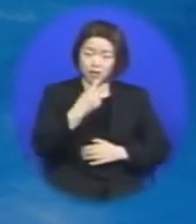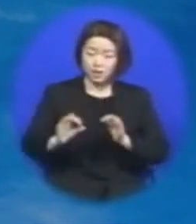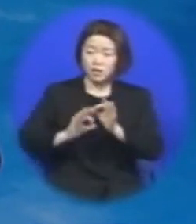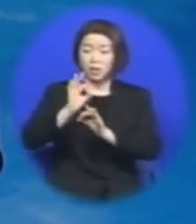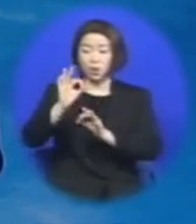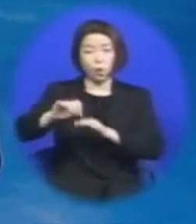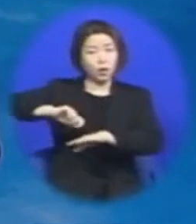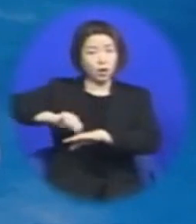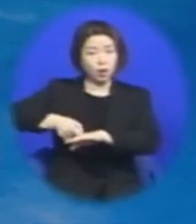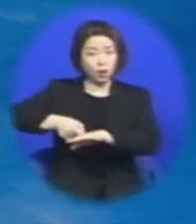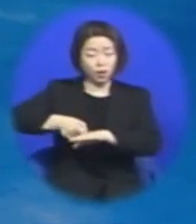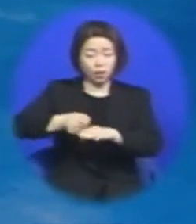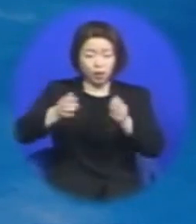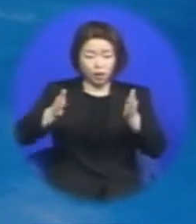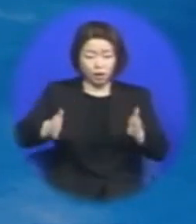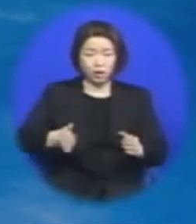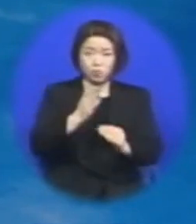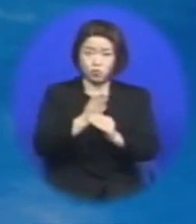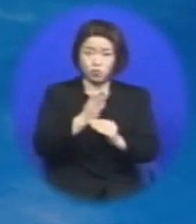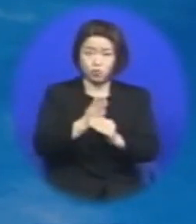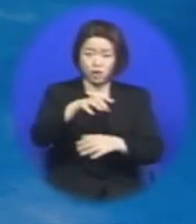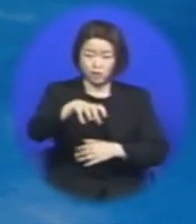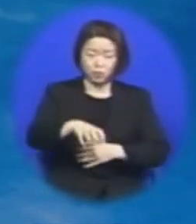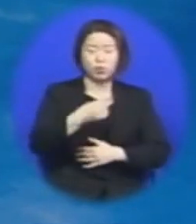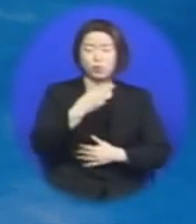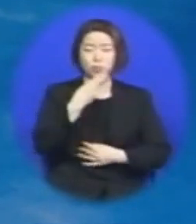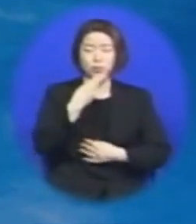사이에는 적당한 중간 지대가